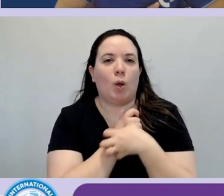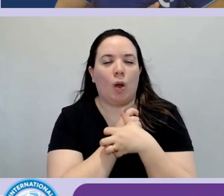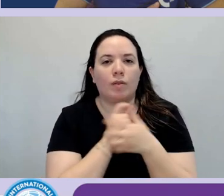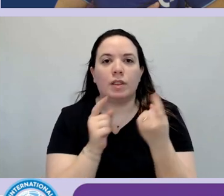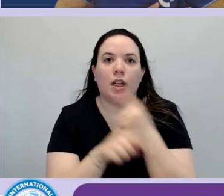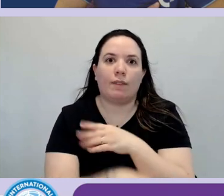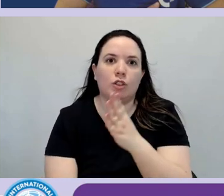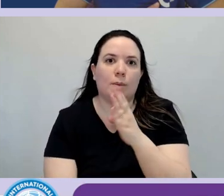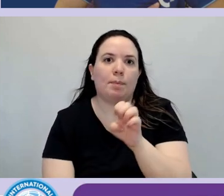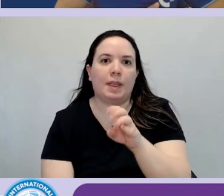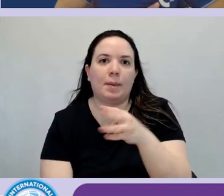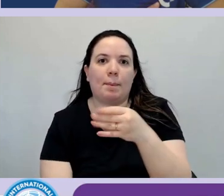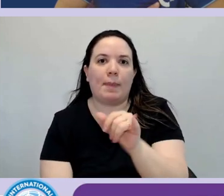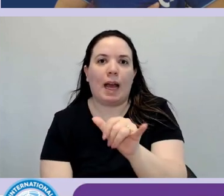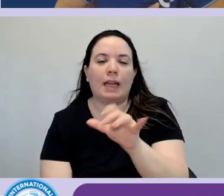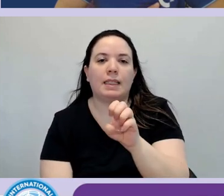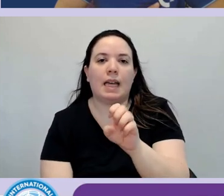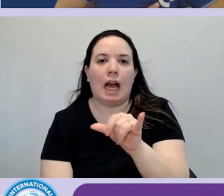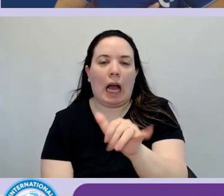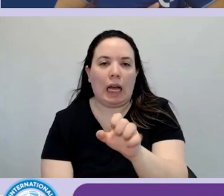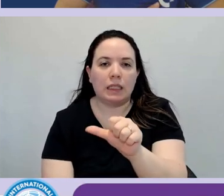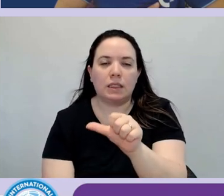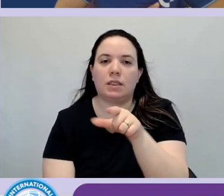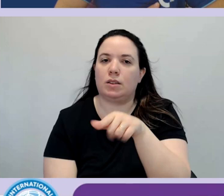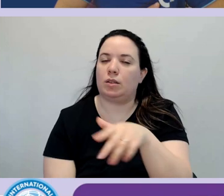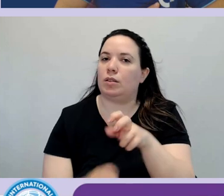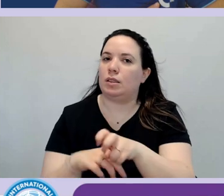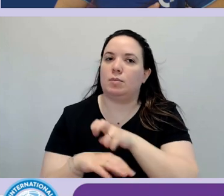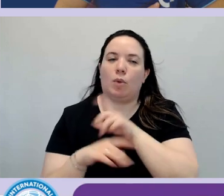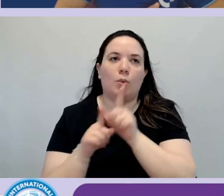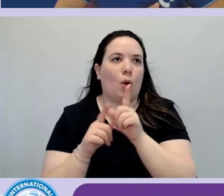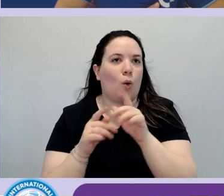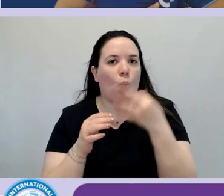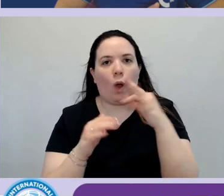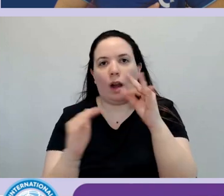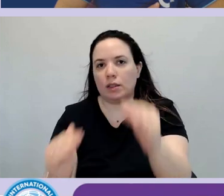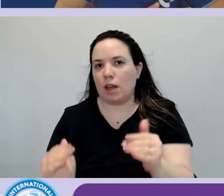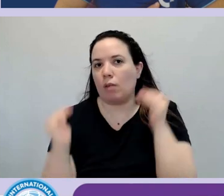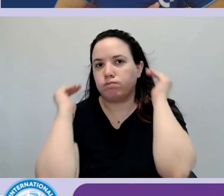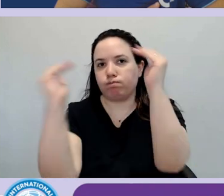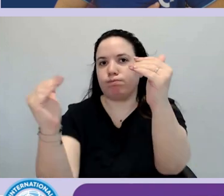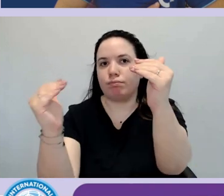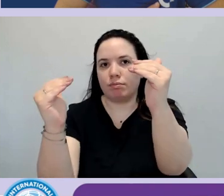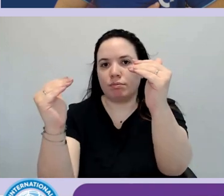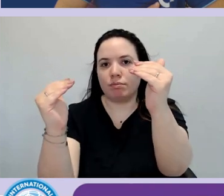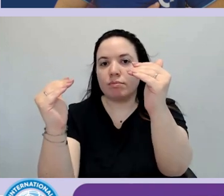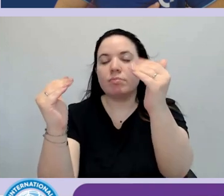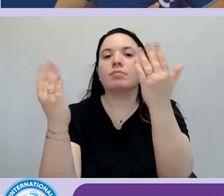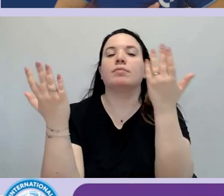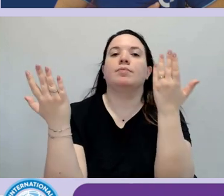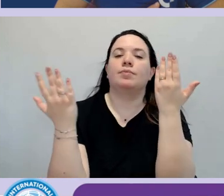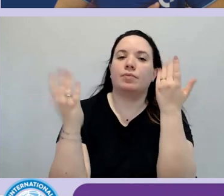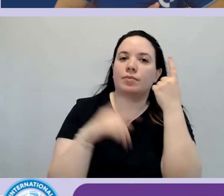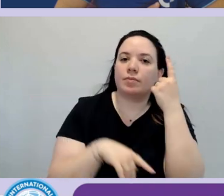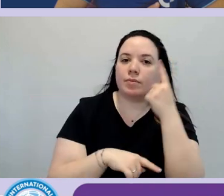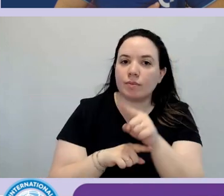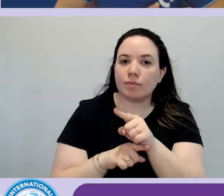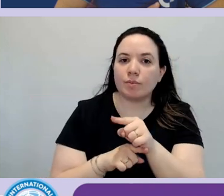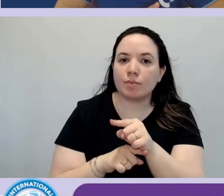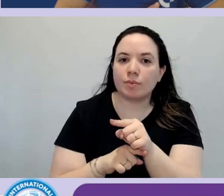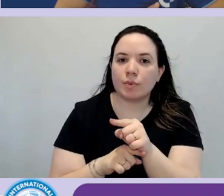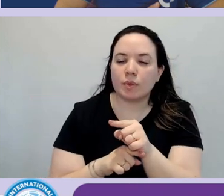Povera invece con bmis secondo me si è fatto un salto di qualità e sull'onda diciamo